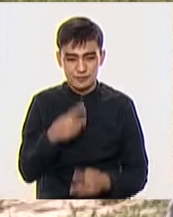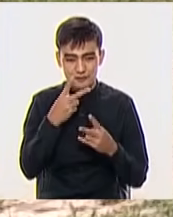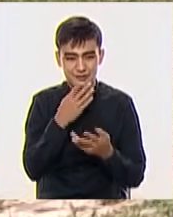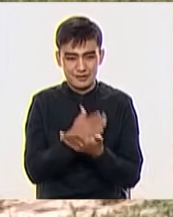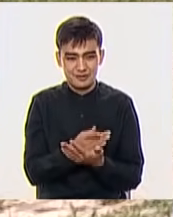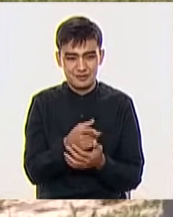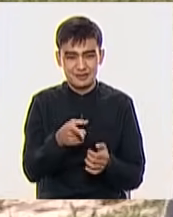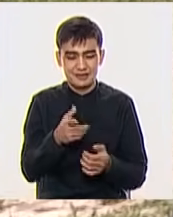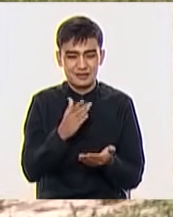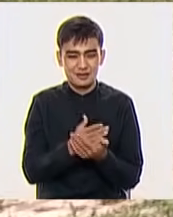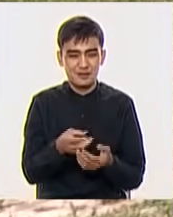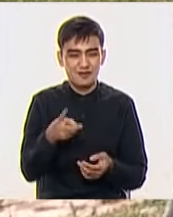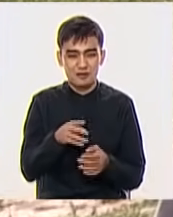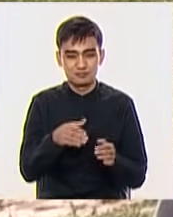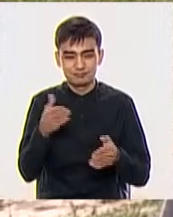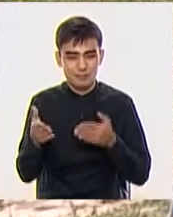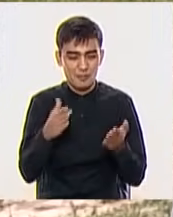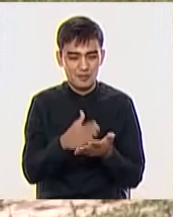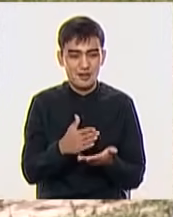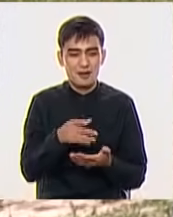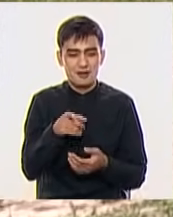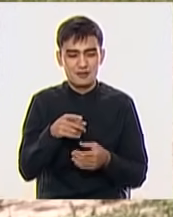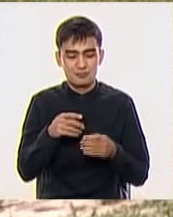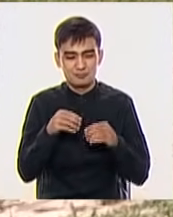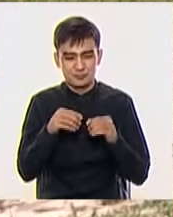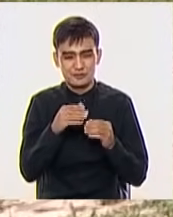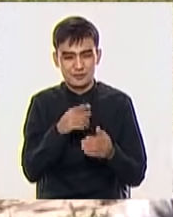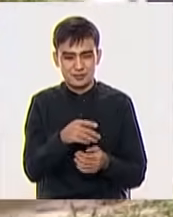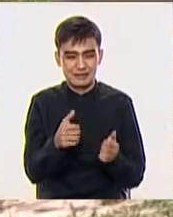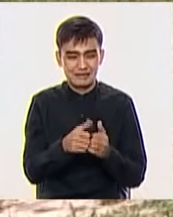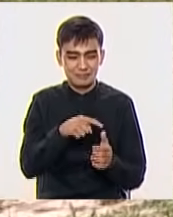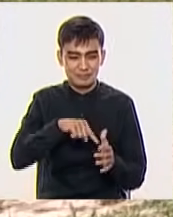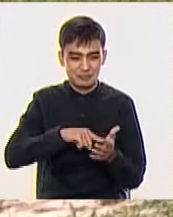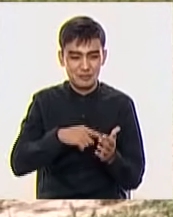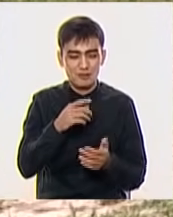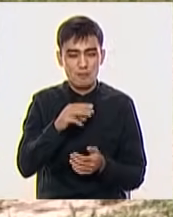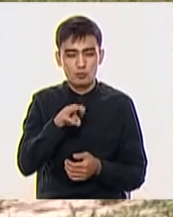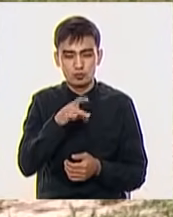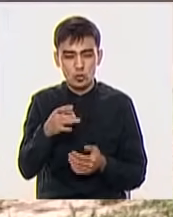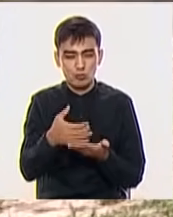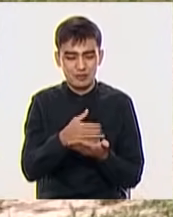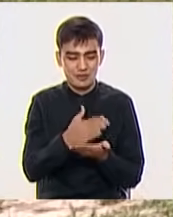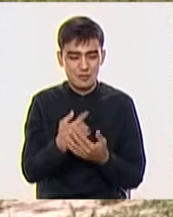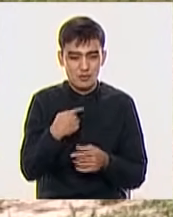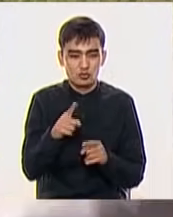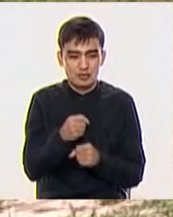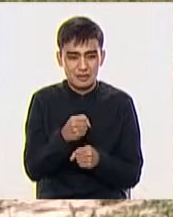Как вы видите, здесь по обе стороны посевные поля, а посередине мусорный полигон. Нам ничего не остается, как пасти скот именно на мусорке.